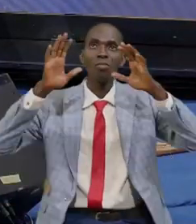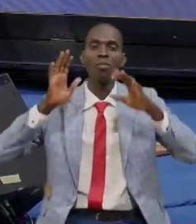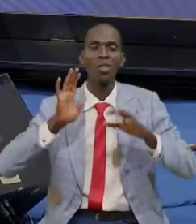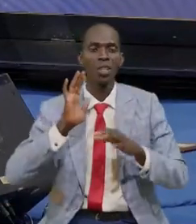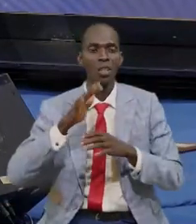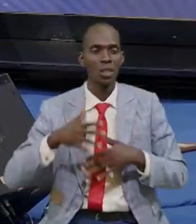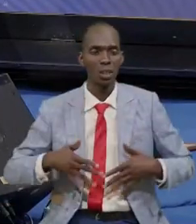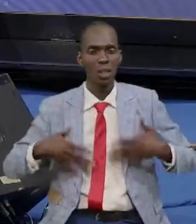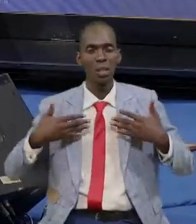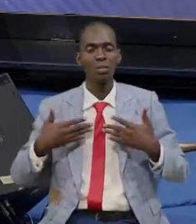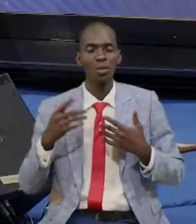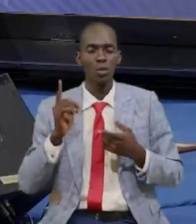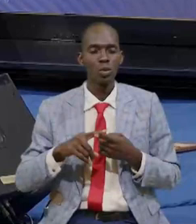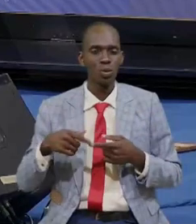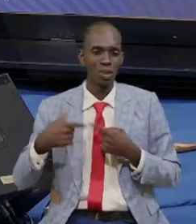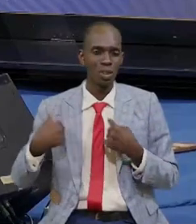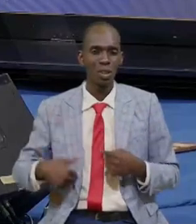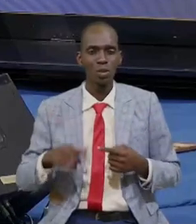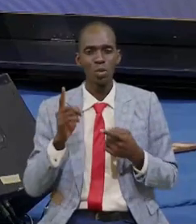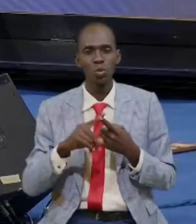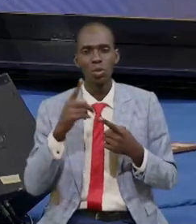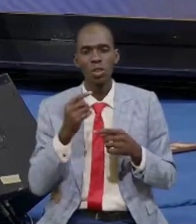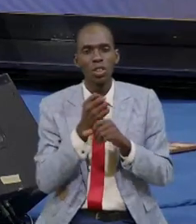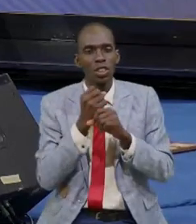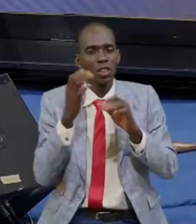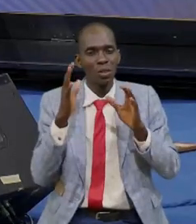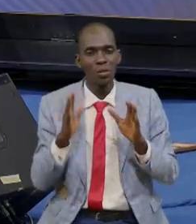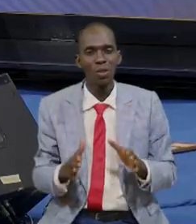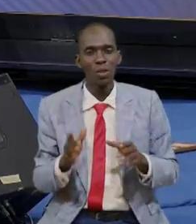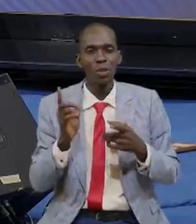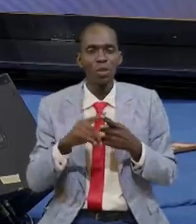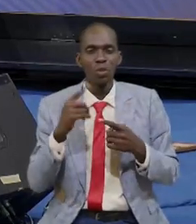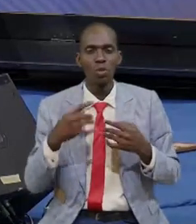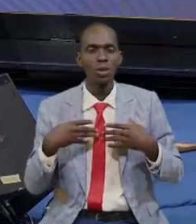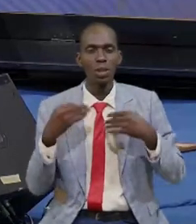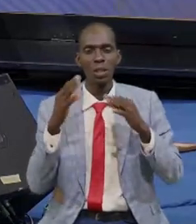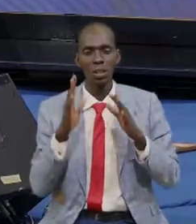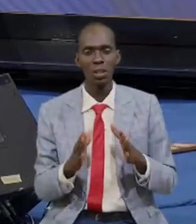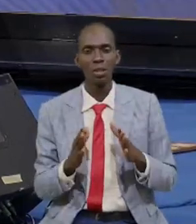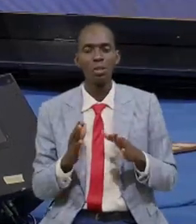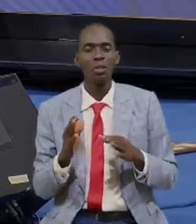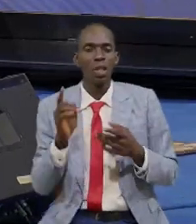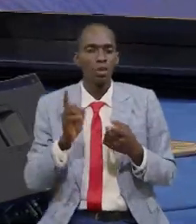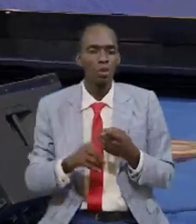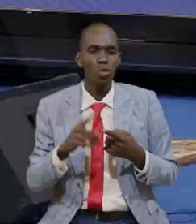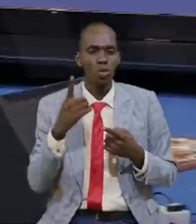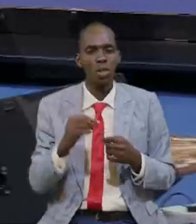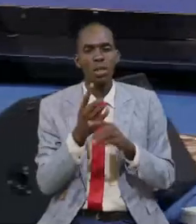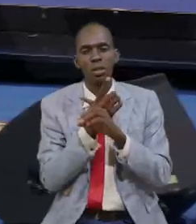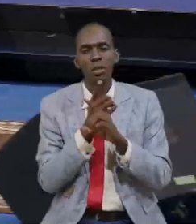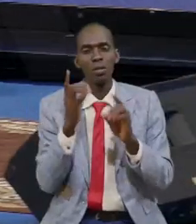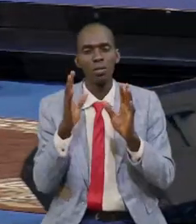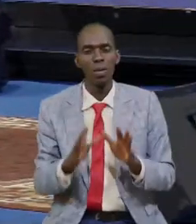à Christ, au Sauveur, au Guérisseur, au Rédempteur, au